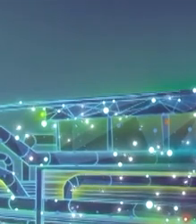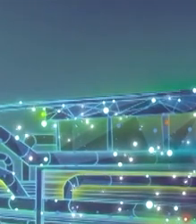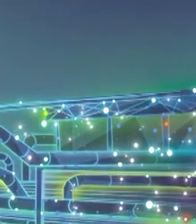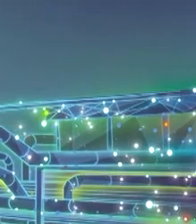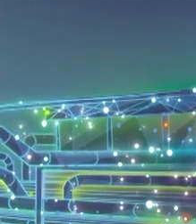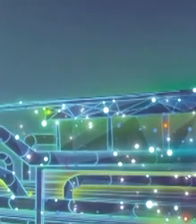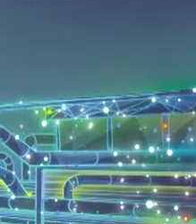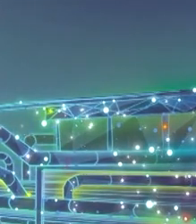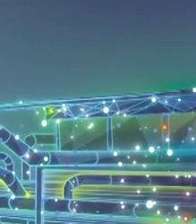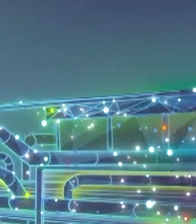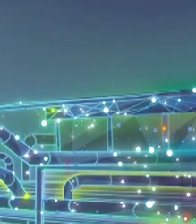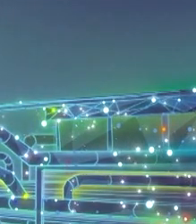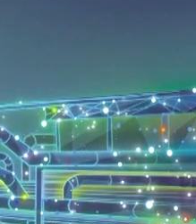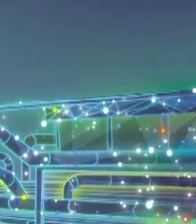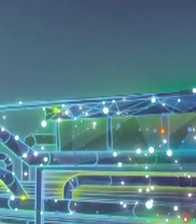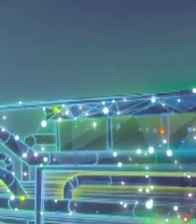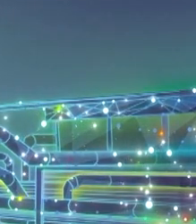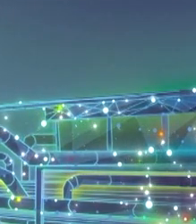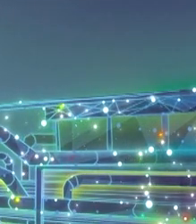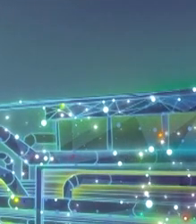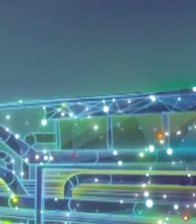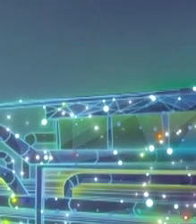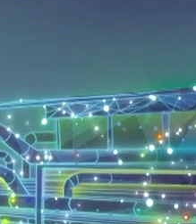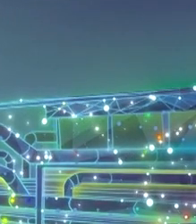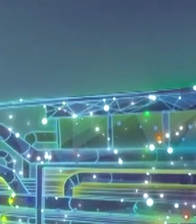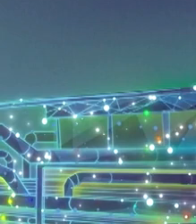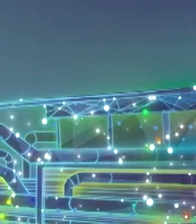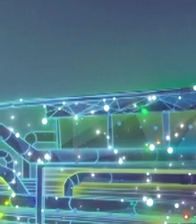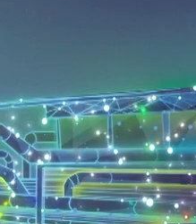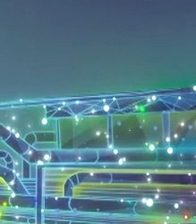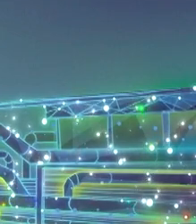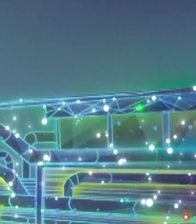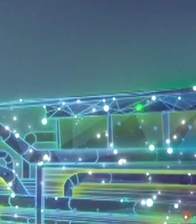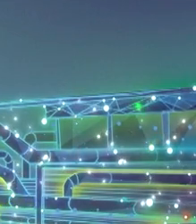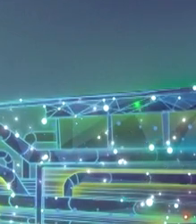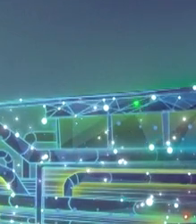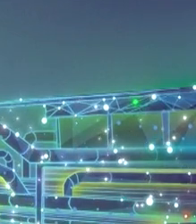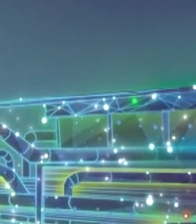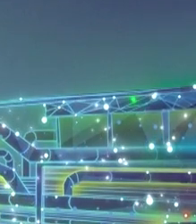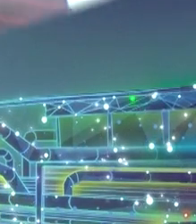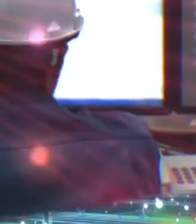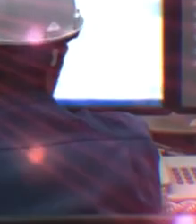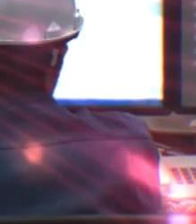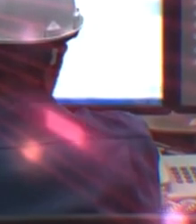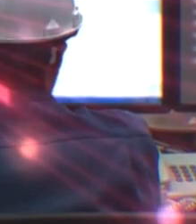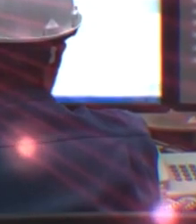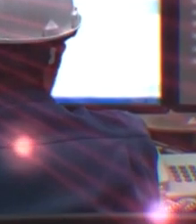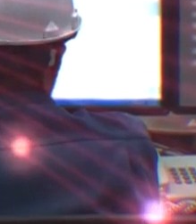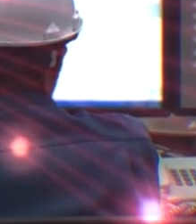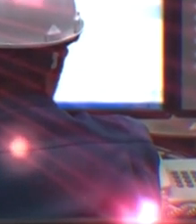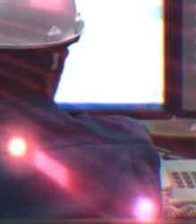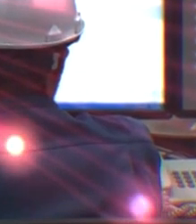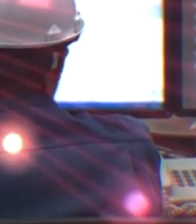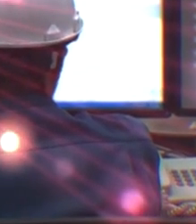δημιουργώντας το διελιστήριο του μέλλοντος, αναπτύσσουμε πράσινα καύσιμα με χαμηλές εκπομπές διοξιδίου του άνθρακα. Ενισχύουμε τον